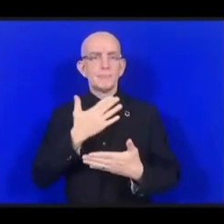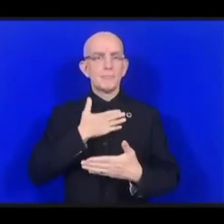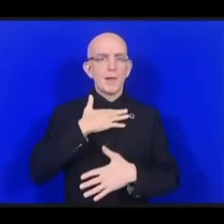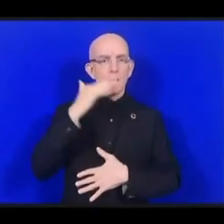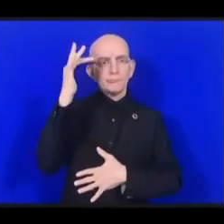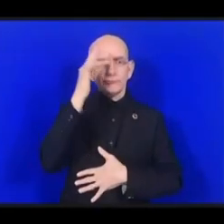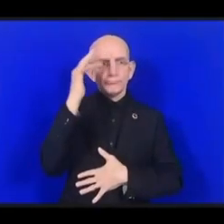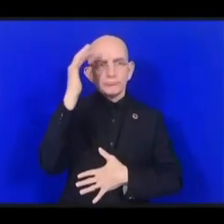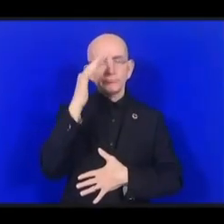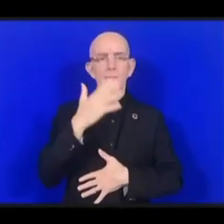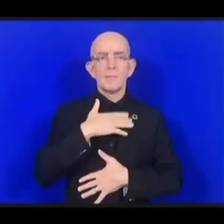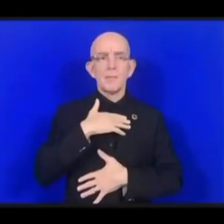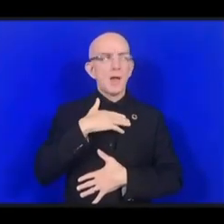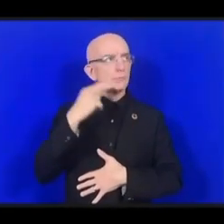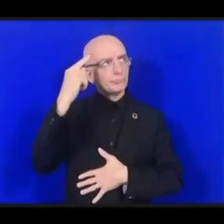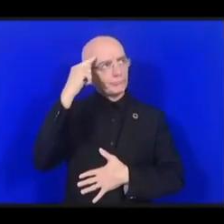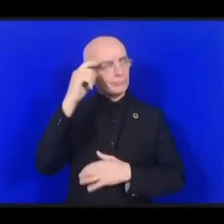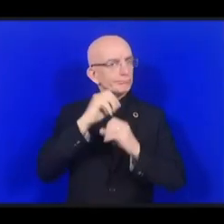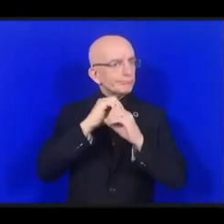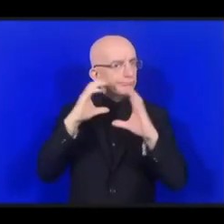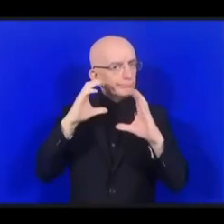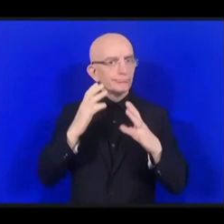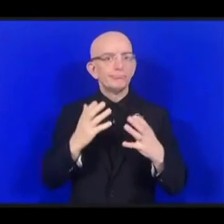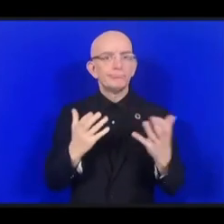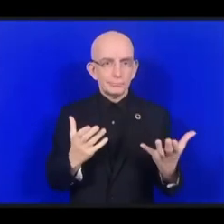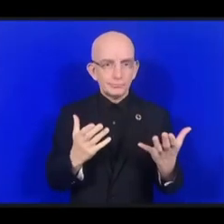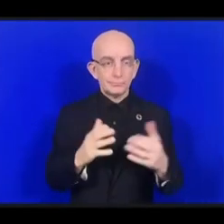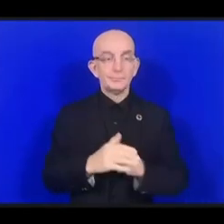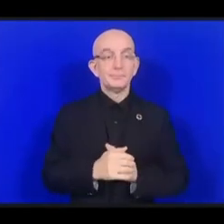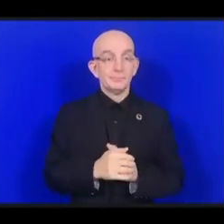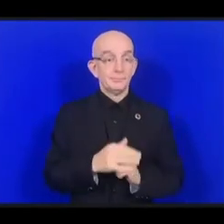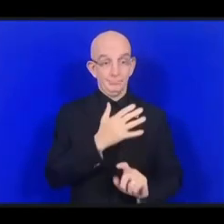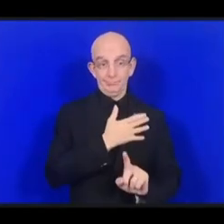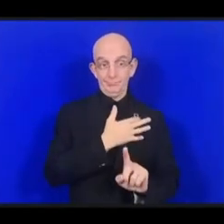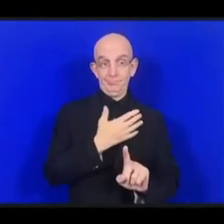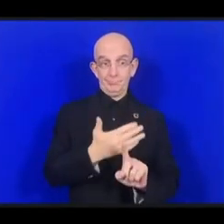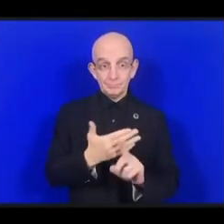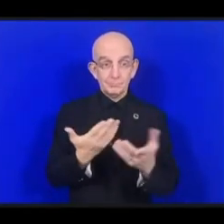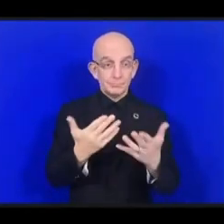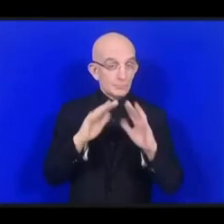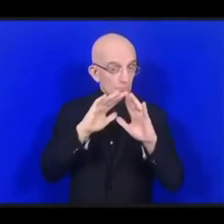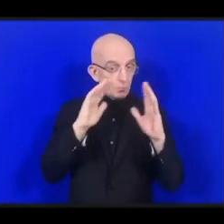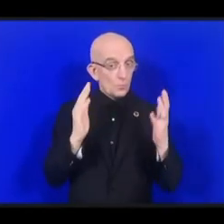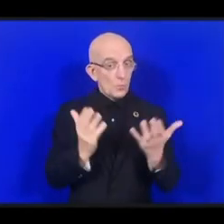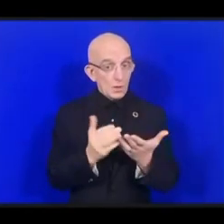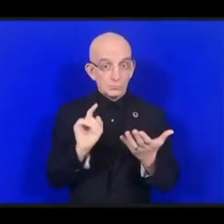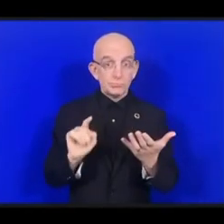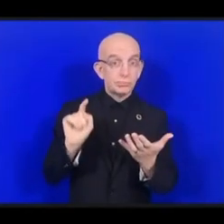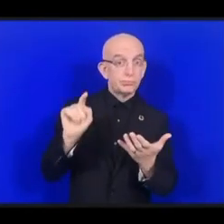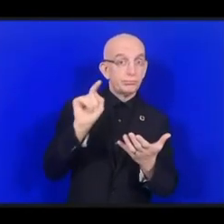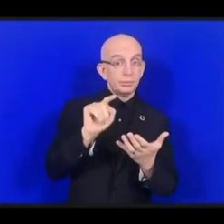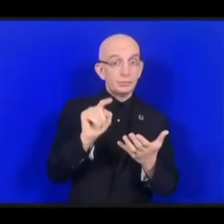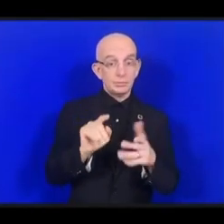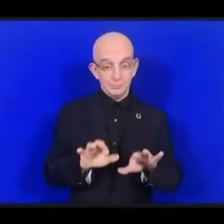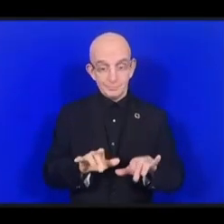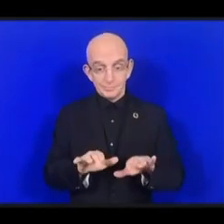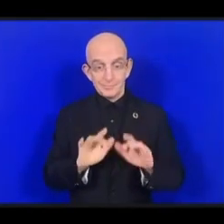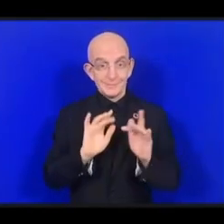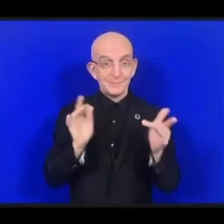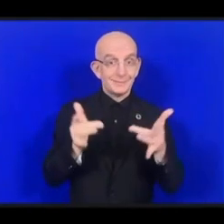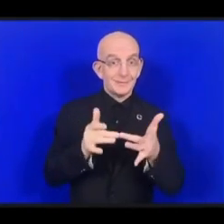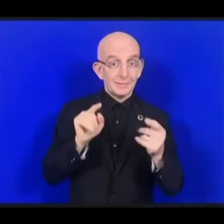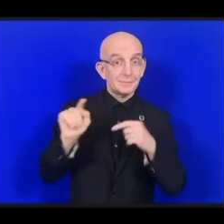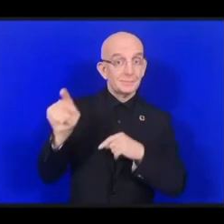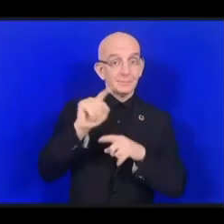で世界で最大のインターネットプレイヤーがインターネットコネクティビティを安価なものにしアクセス